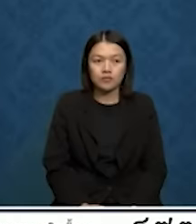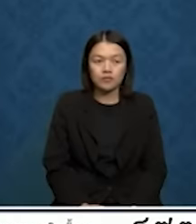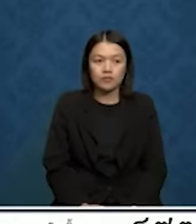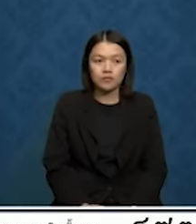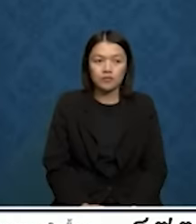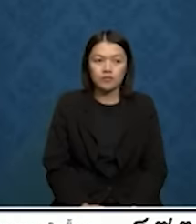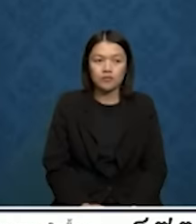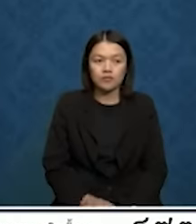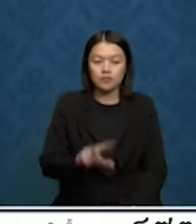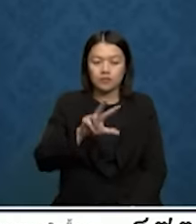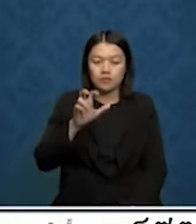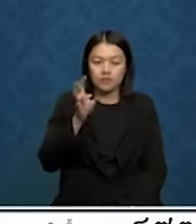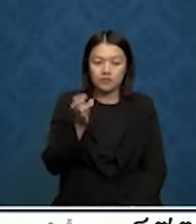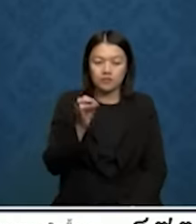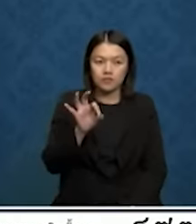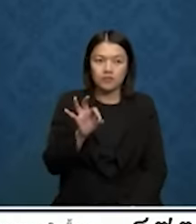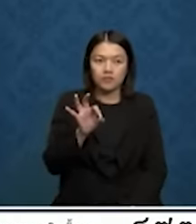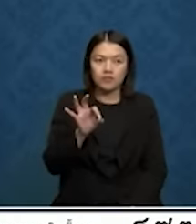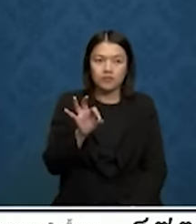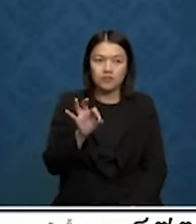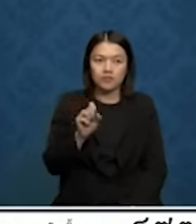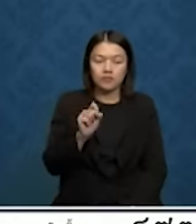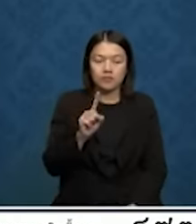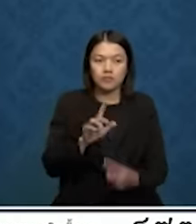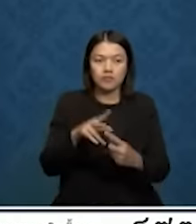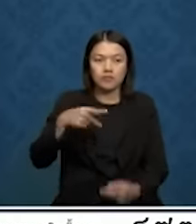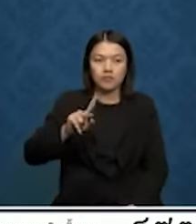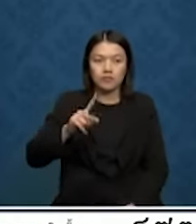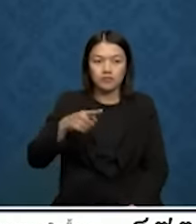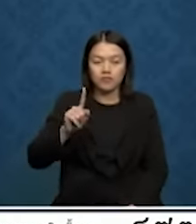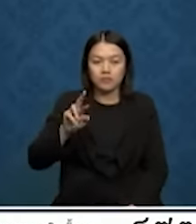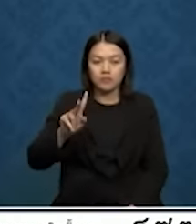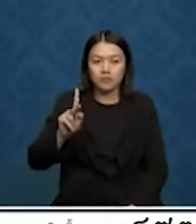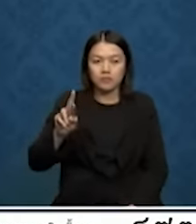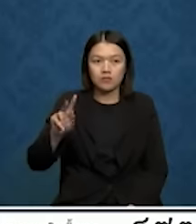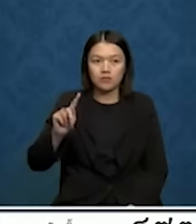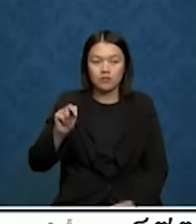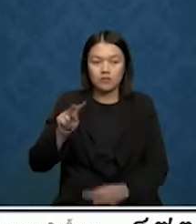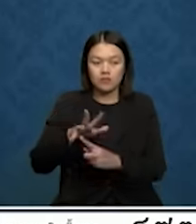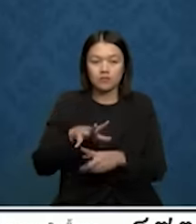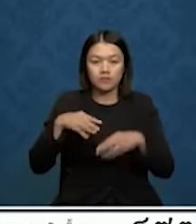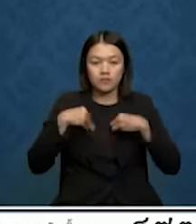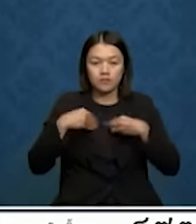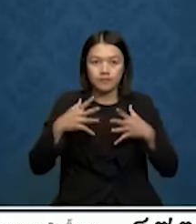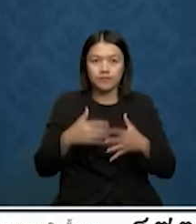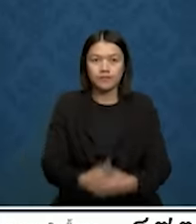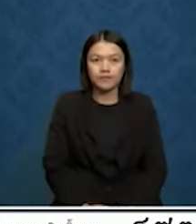379นายสุภาพปกรณ ์82 กิตตยาธิคุณ ไม่เห็นชอบ